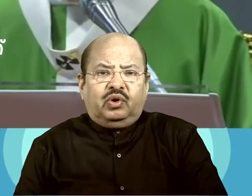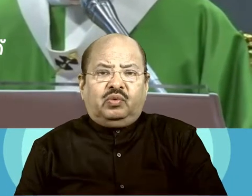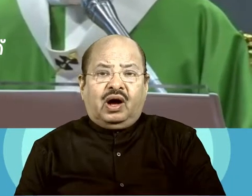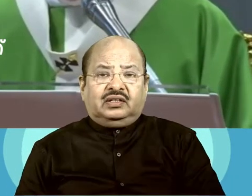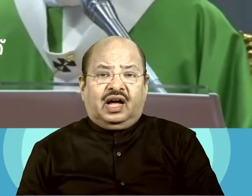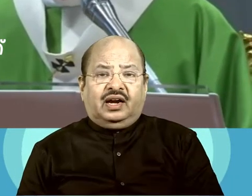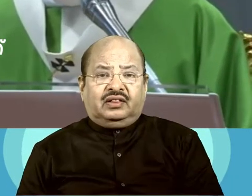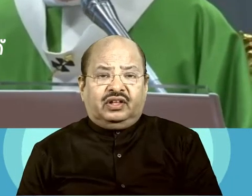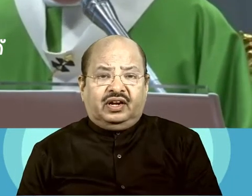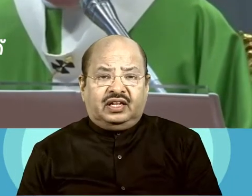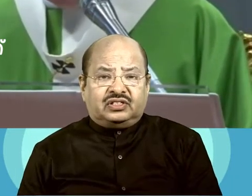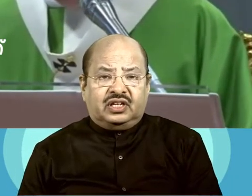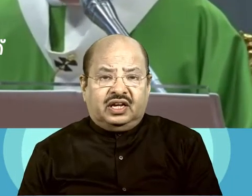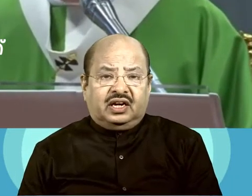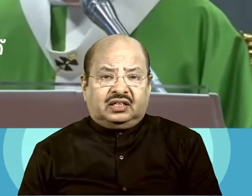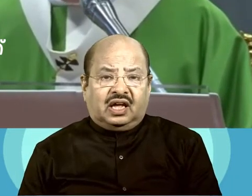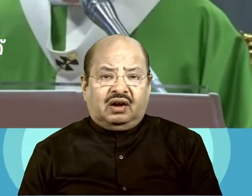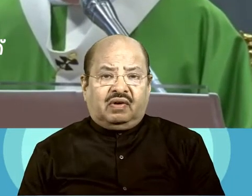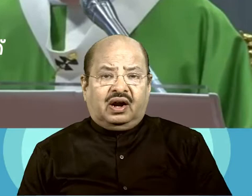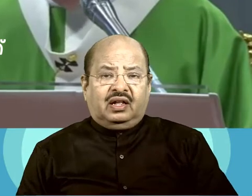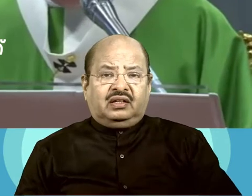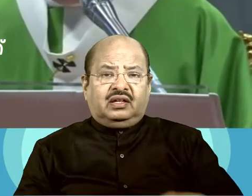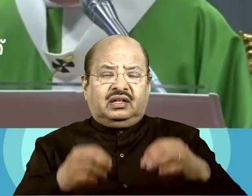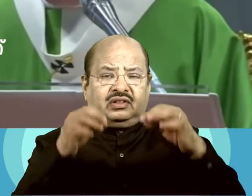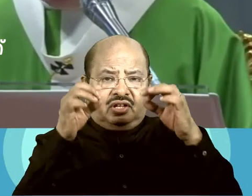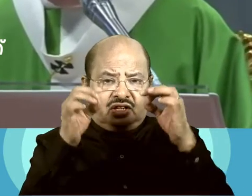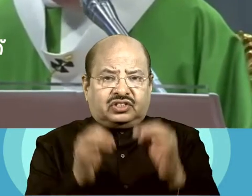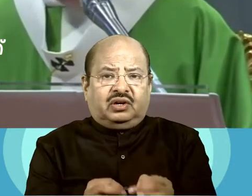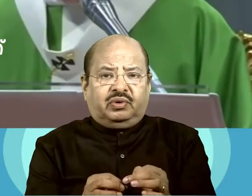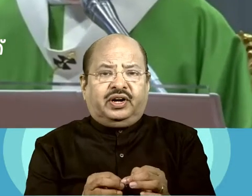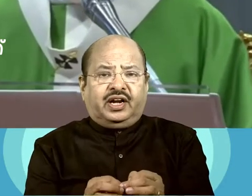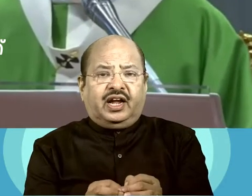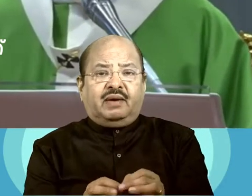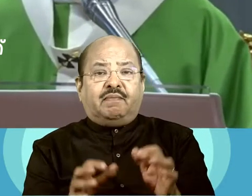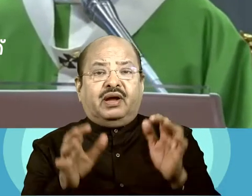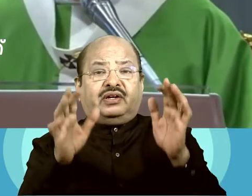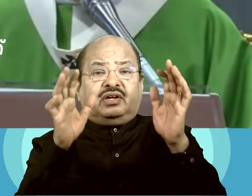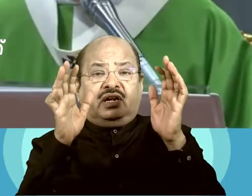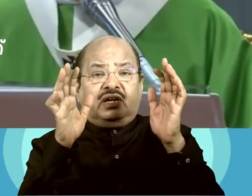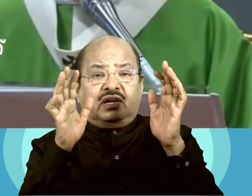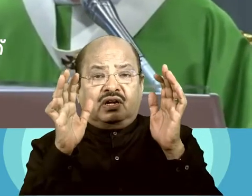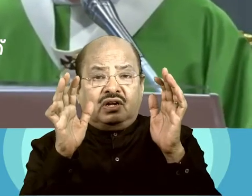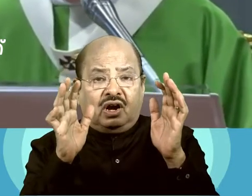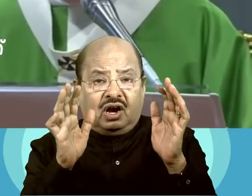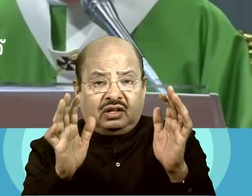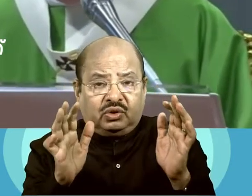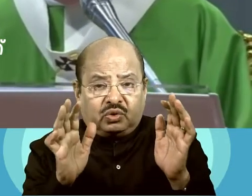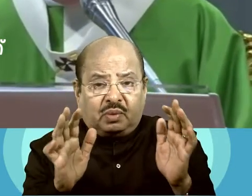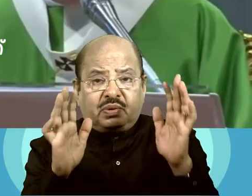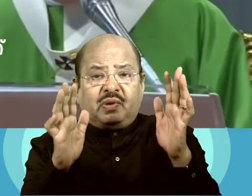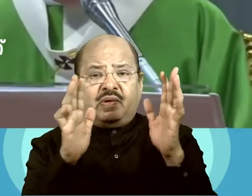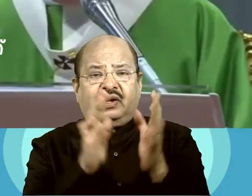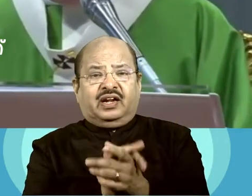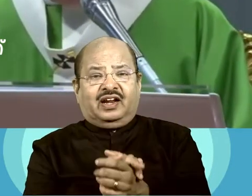താൻ ഒരു വാഗ്ദാനത്തിൻ്റെ സ്വീകർത്താവാണെന്ന് തീർച്ച ഒഴികെ മറ്റ് യാതൊരു ഉറപ്പും